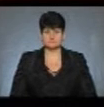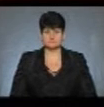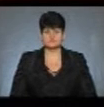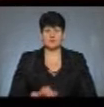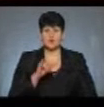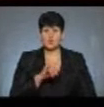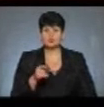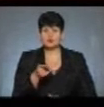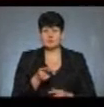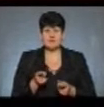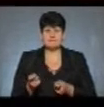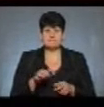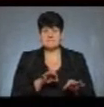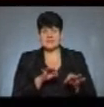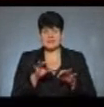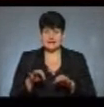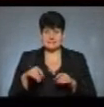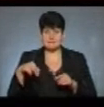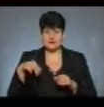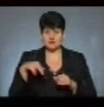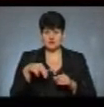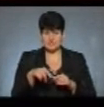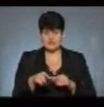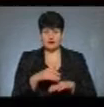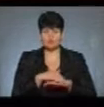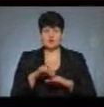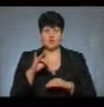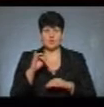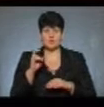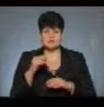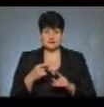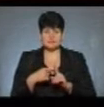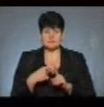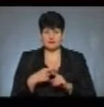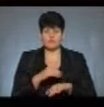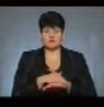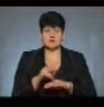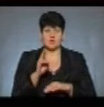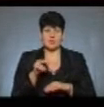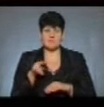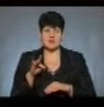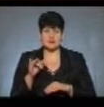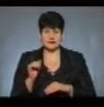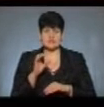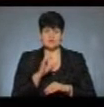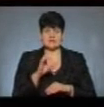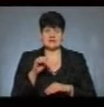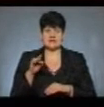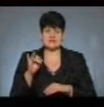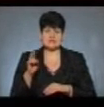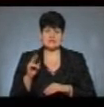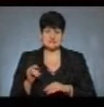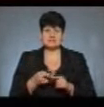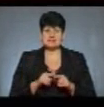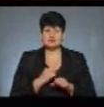У Тернополі перенесли пішохідний перехід на вулиці Руській, що поблизу перехрестя вулиць Коперника та Січових Стрільців. Це